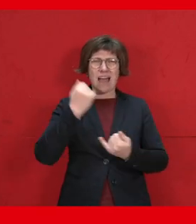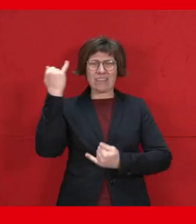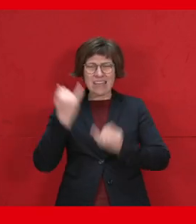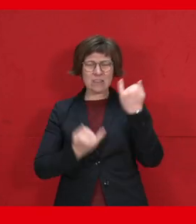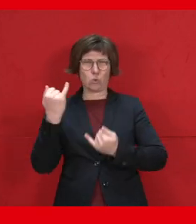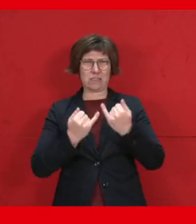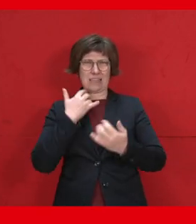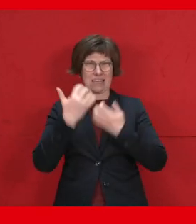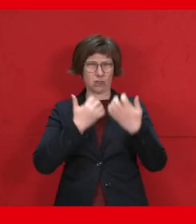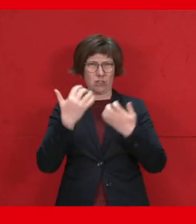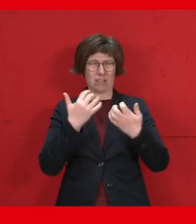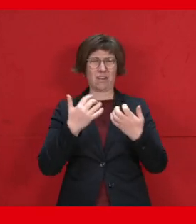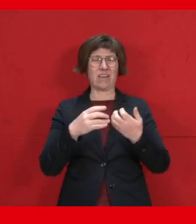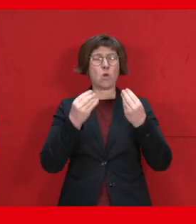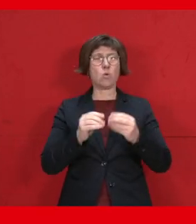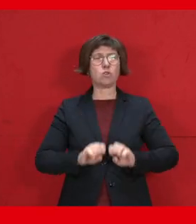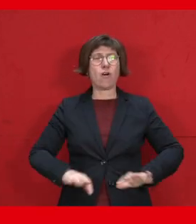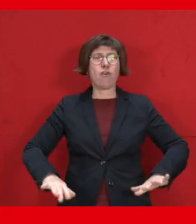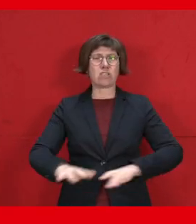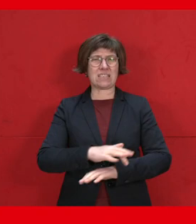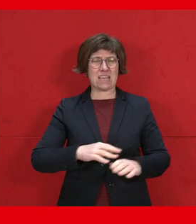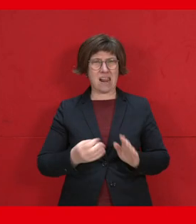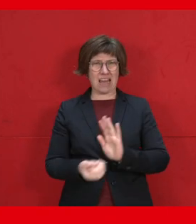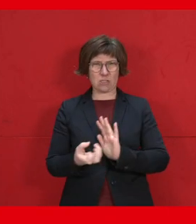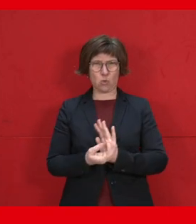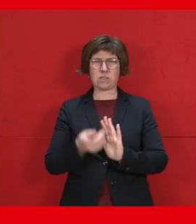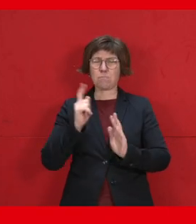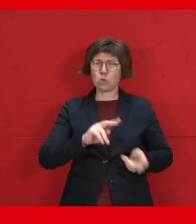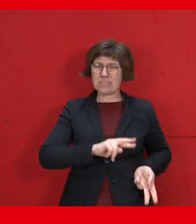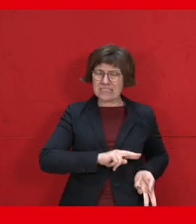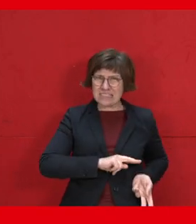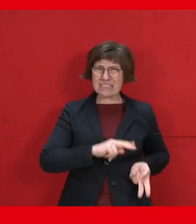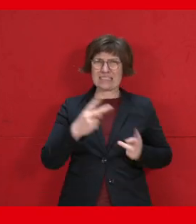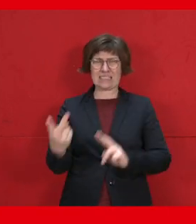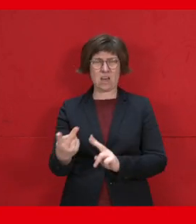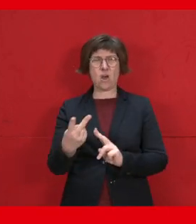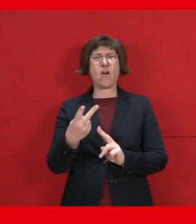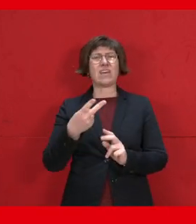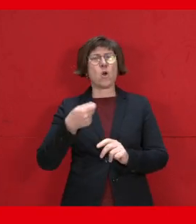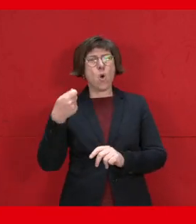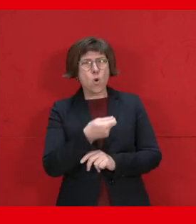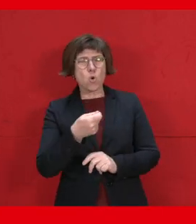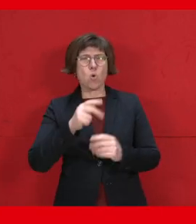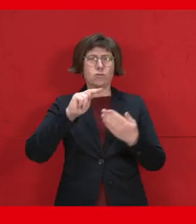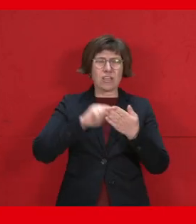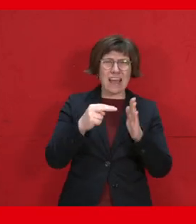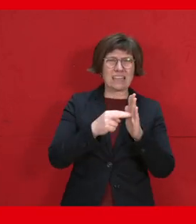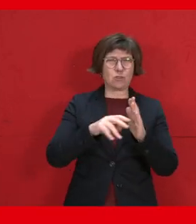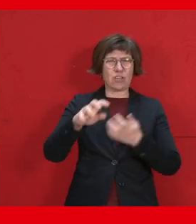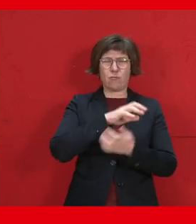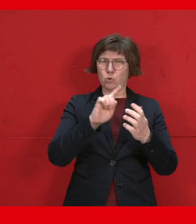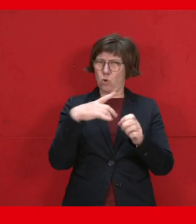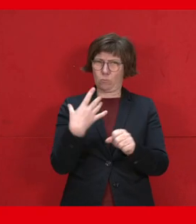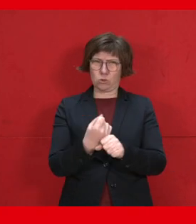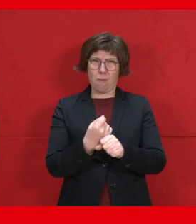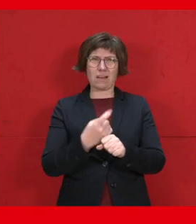industrieller Geschichte, die auf fossilen Ressourcen beruht hat, der muss die größte ökonomische und technologische Revolution in Deutschland zustande bringen, damit